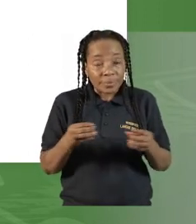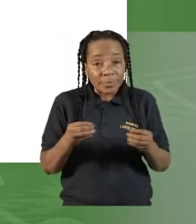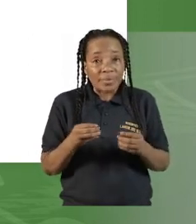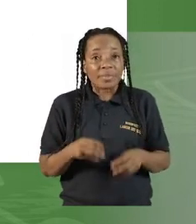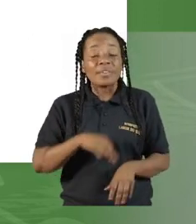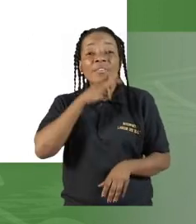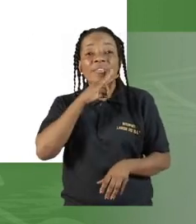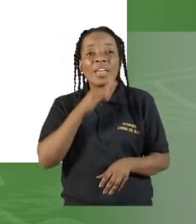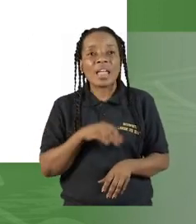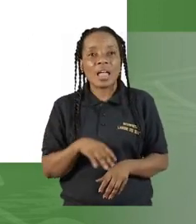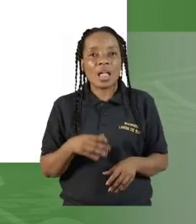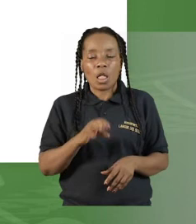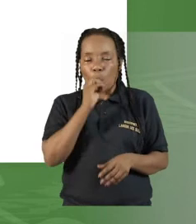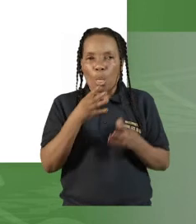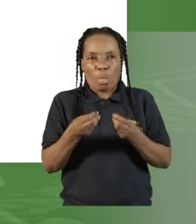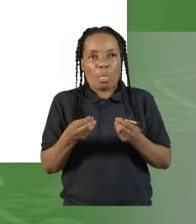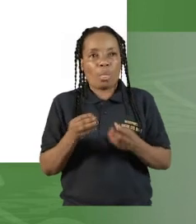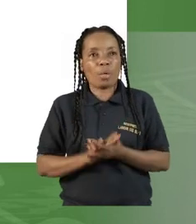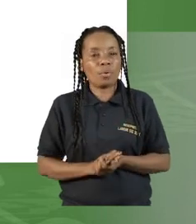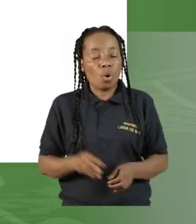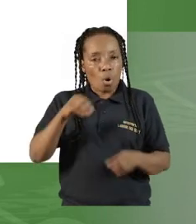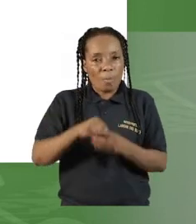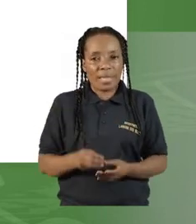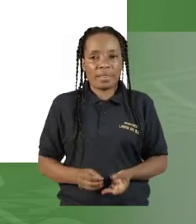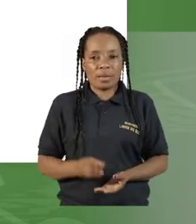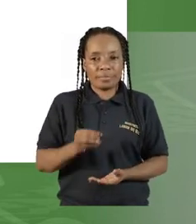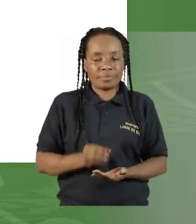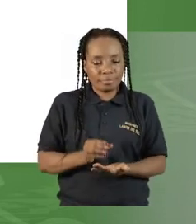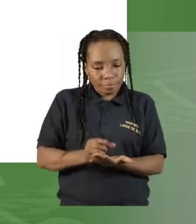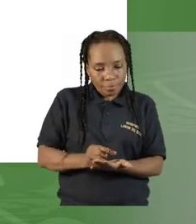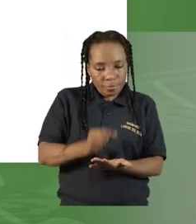retourner sur une cuve contenant de l'eau salée.